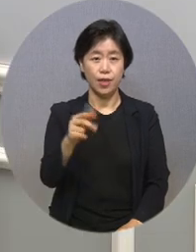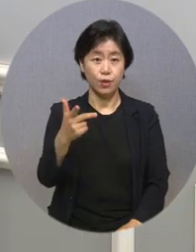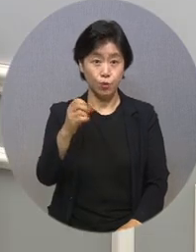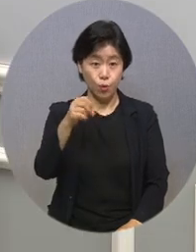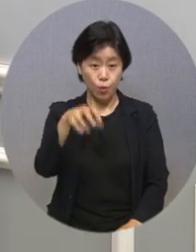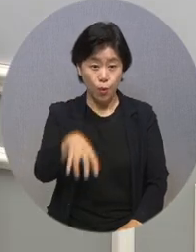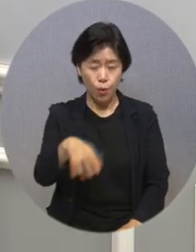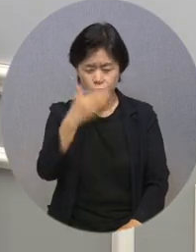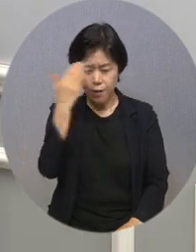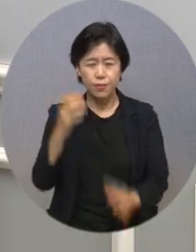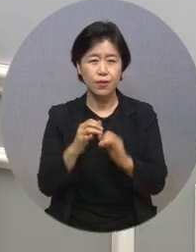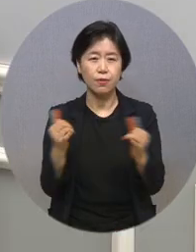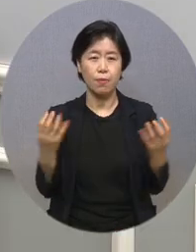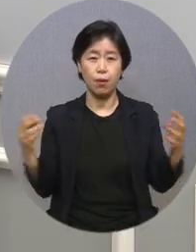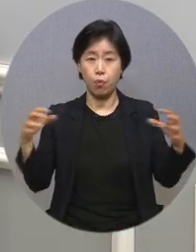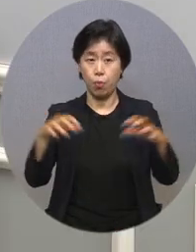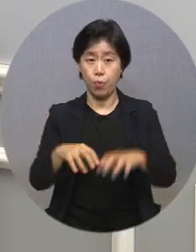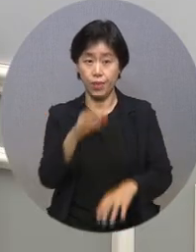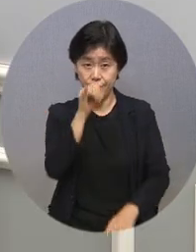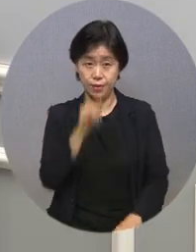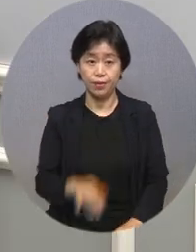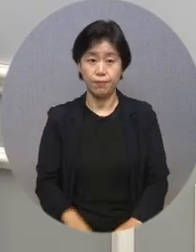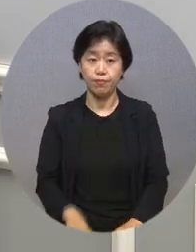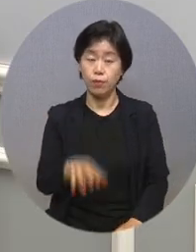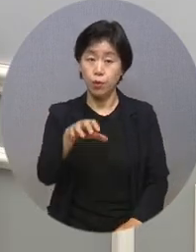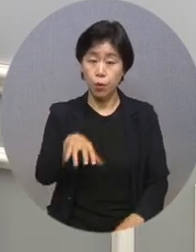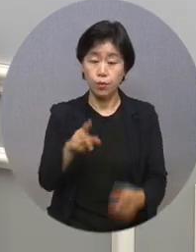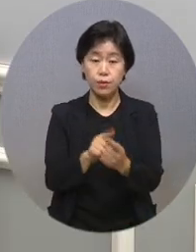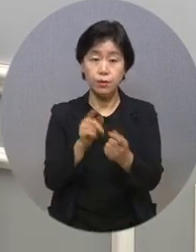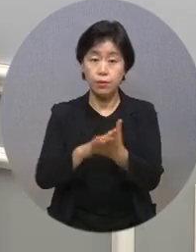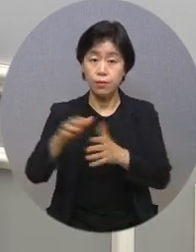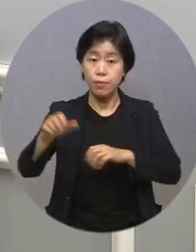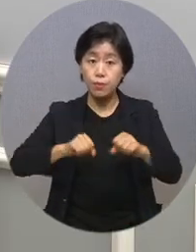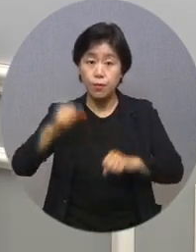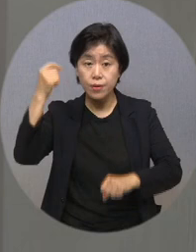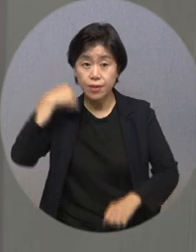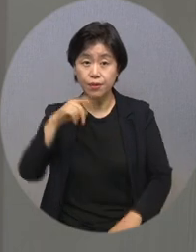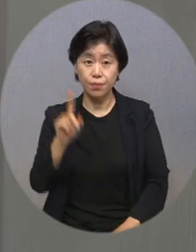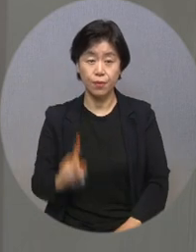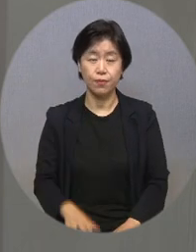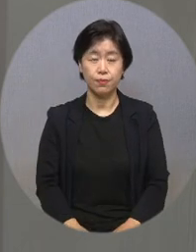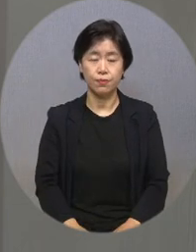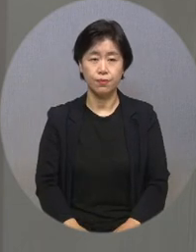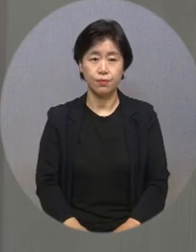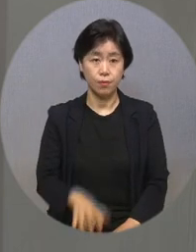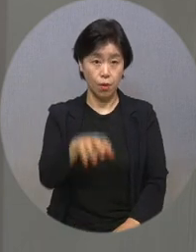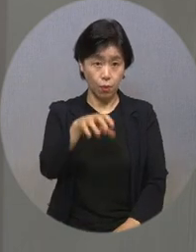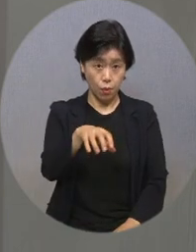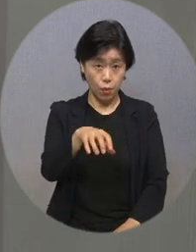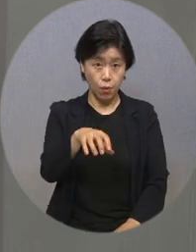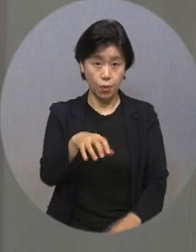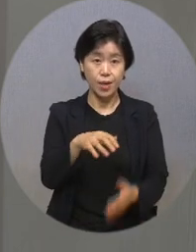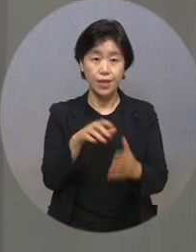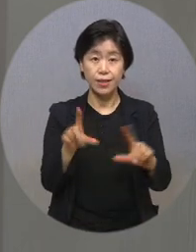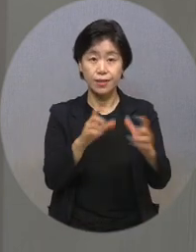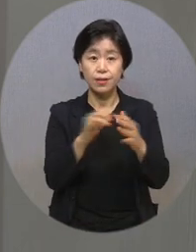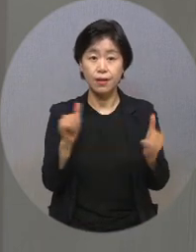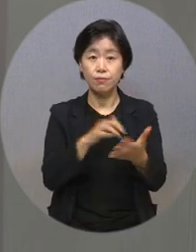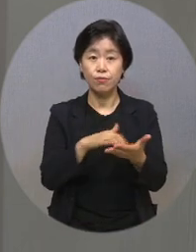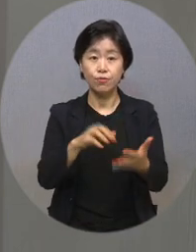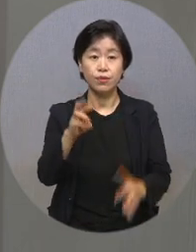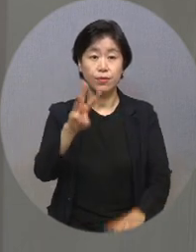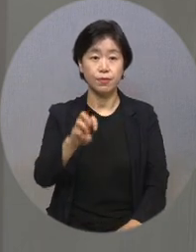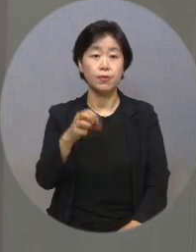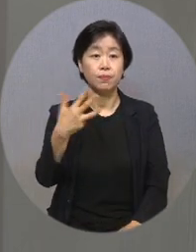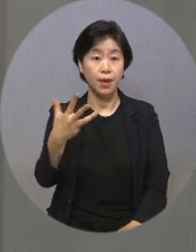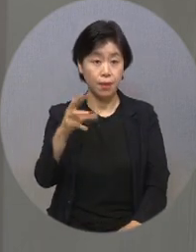젊은이들이 많은 네, 곳이거든요. 맞습니다. 세종에서 직접 활동해 보시니까 어떠세요? 세종은 인구 38만에 뭐 평균